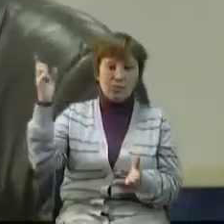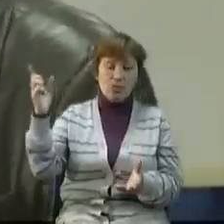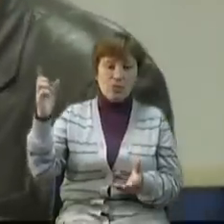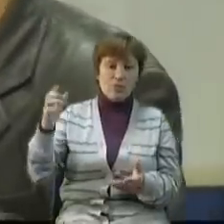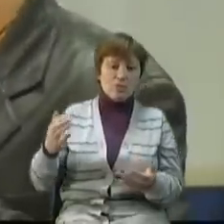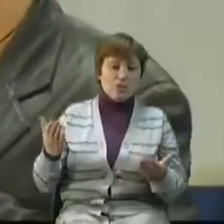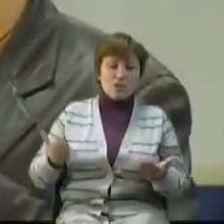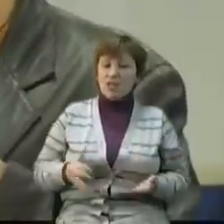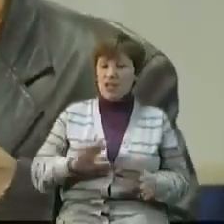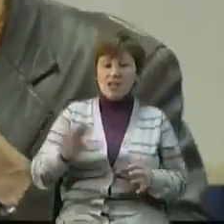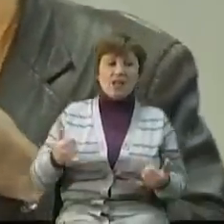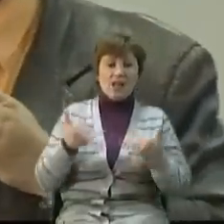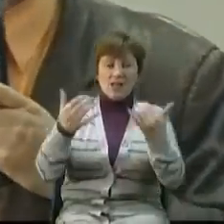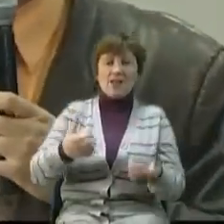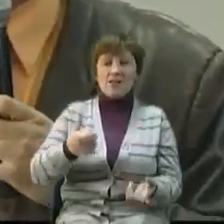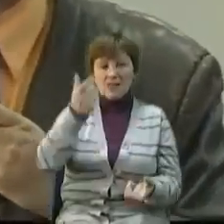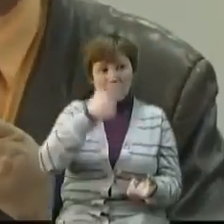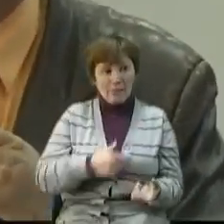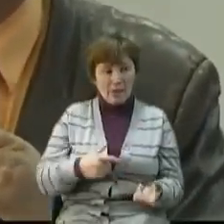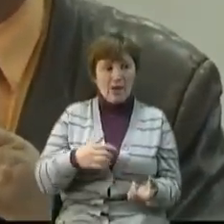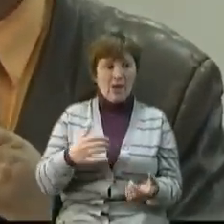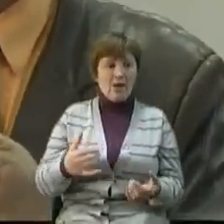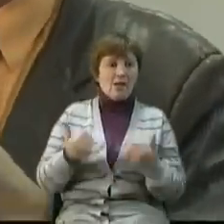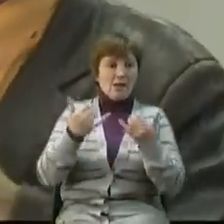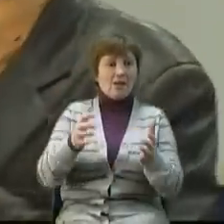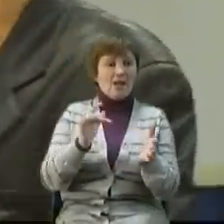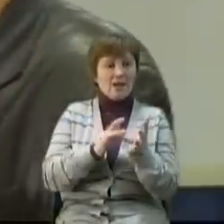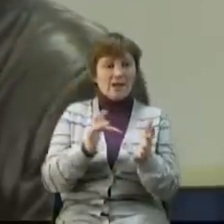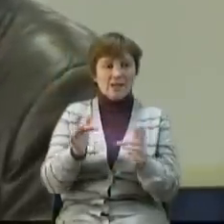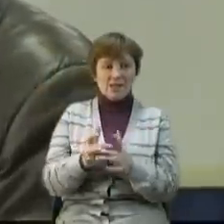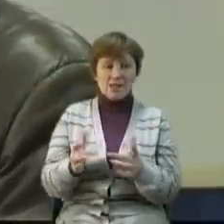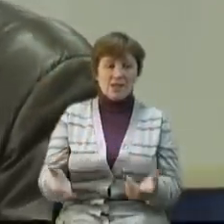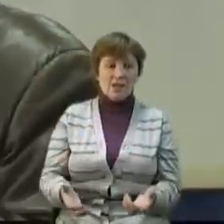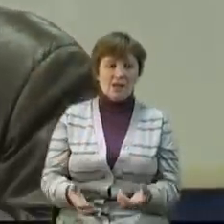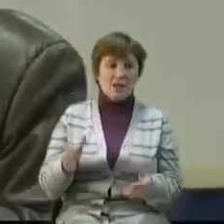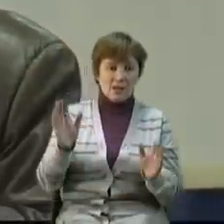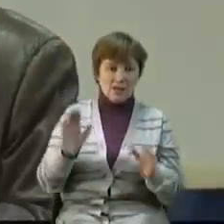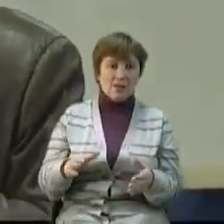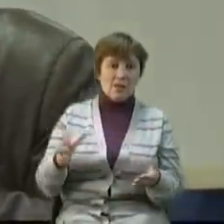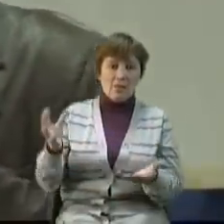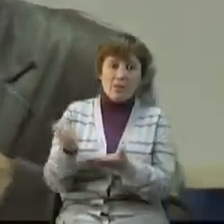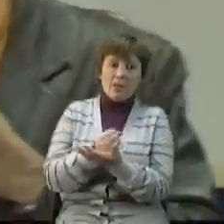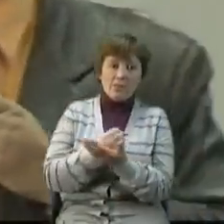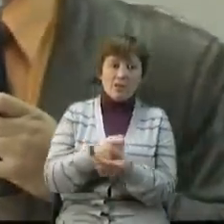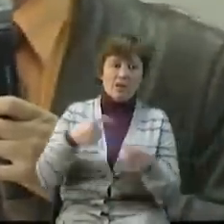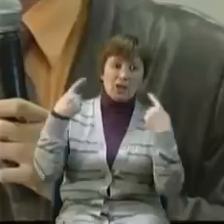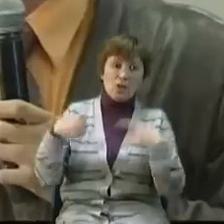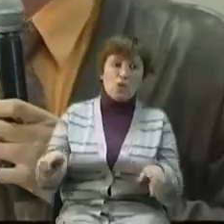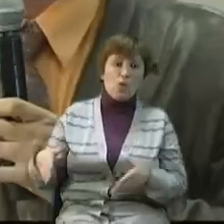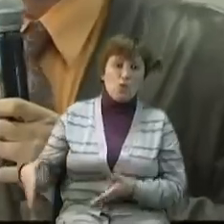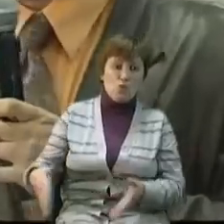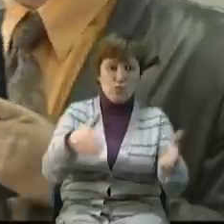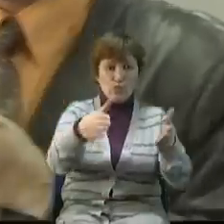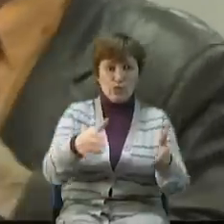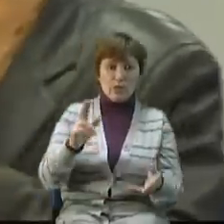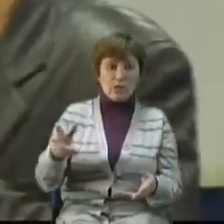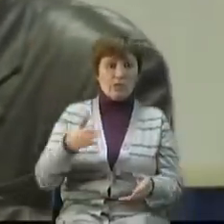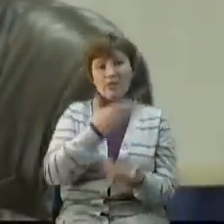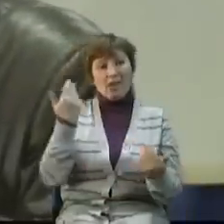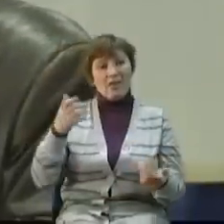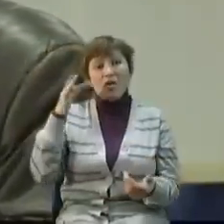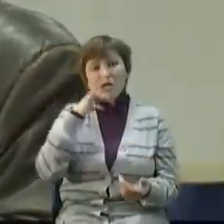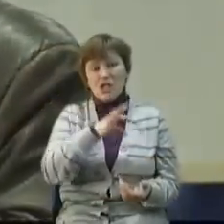для умершего за него и воскресшего Иисуса Христа, тогда он приобретает совершенно другой путь, на котором нет ошибок. Бог